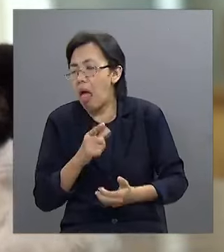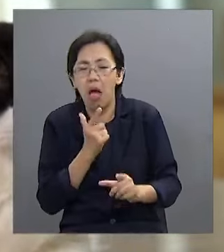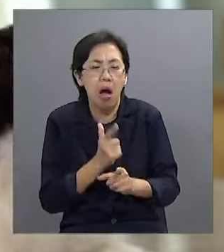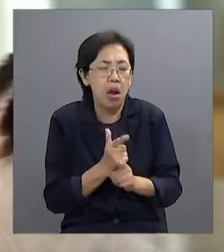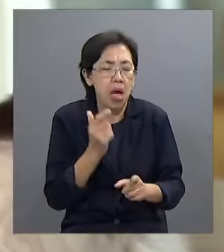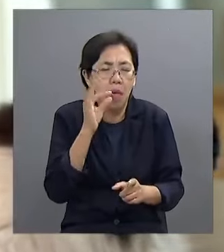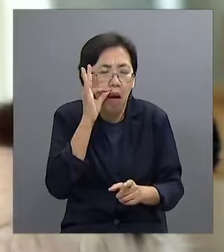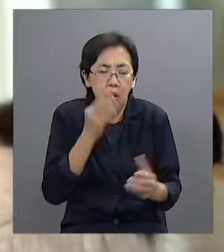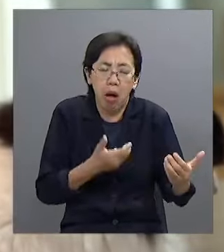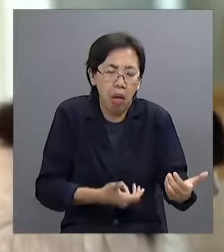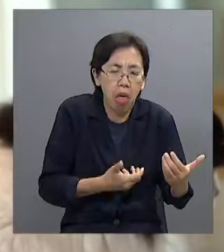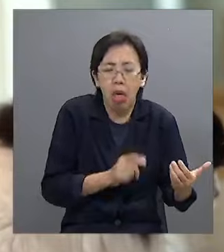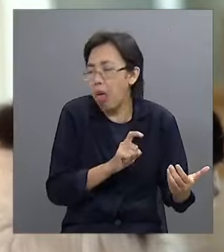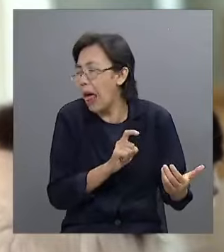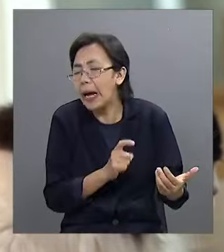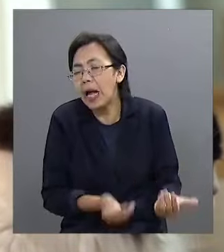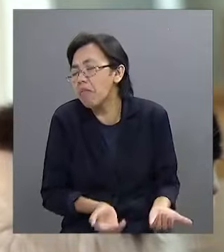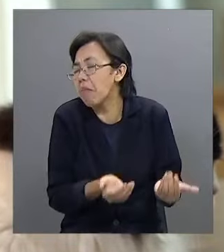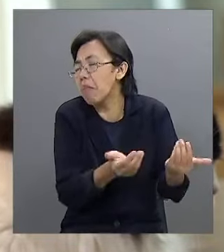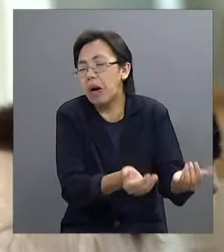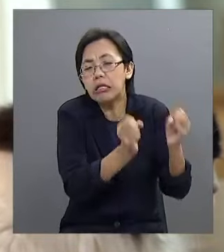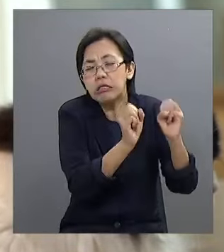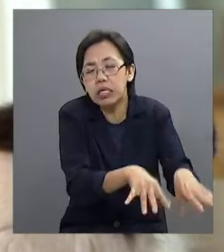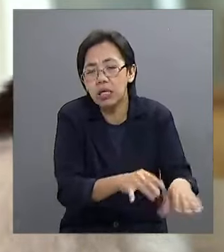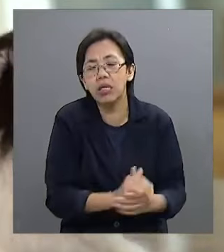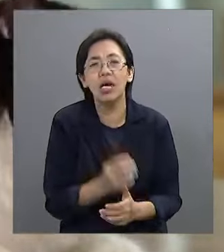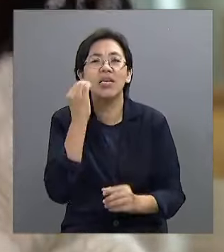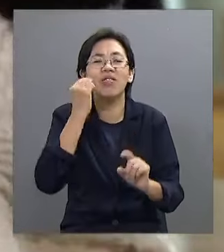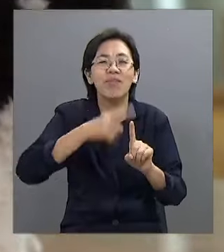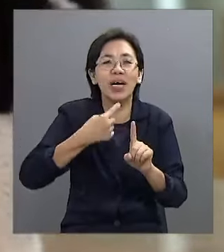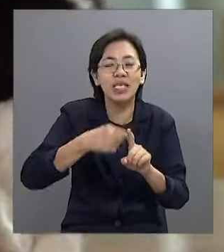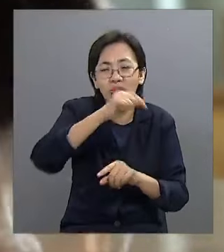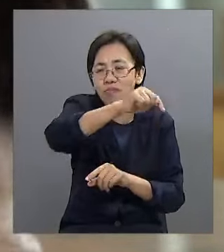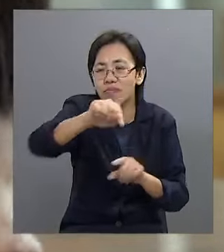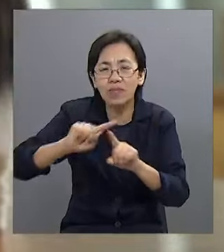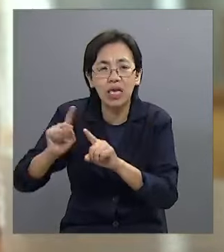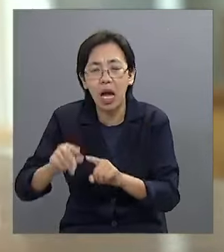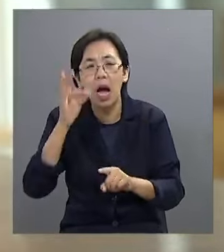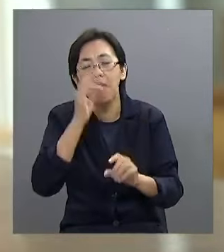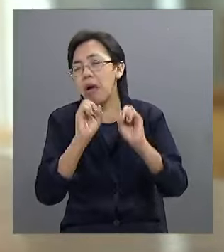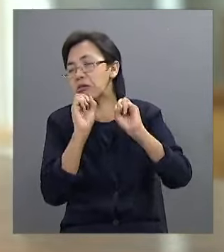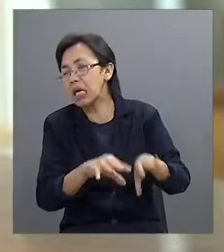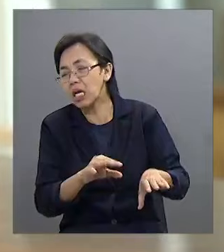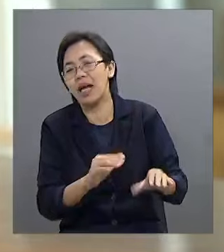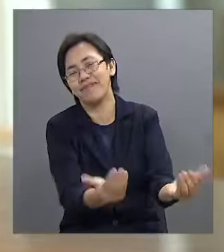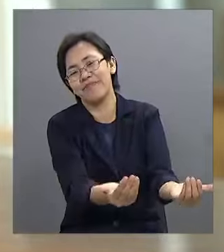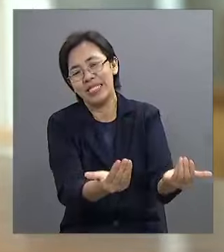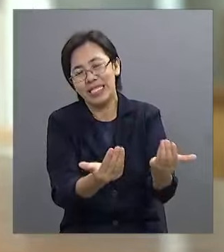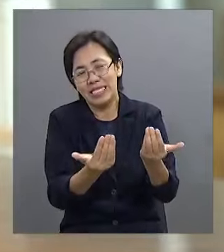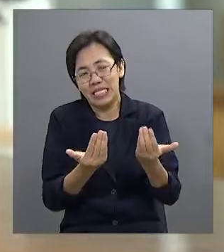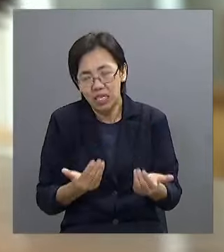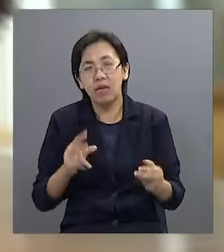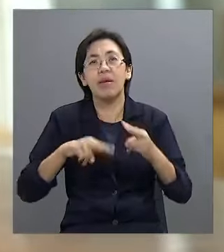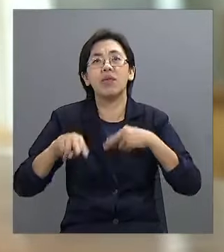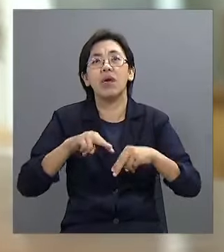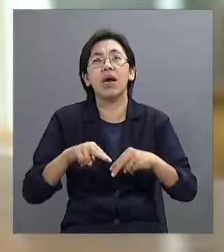ริ่มทิ้งแมวในบ้านเช่าต่างๆเป็นเคสที่เราไปรับมาช่วยเหลือเยอะมากค่ะทิ้งแมวในบ้านเช่าแต่เขาก็บาง